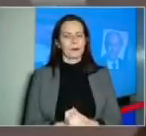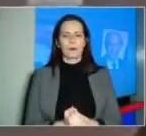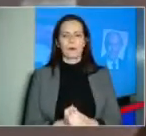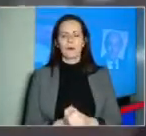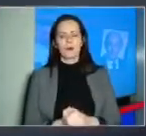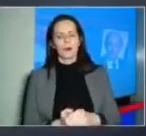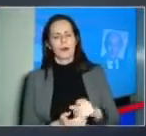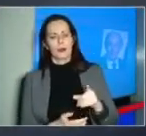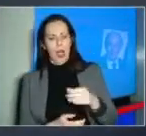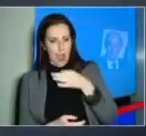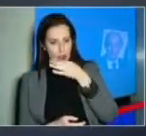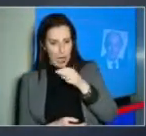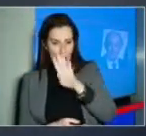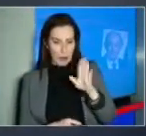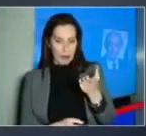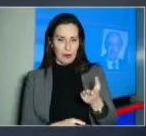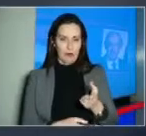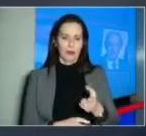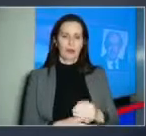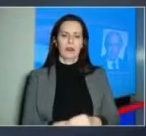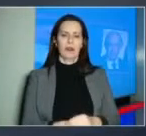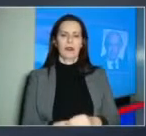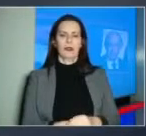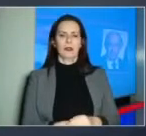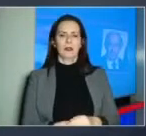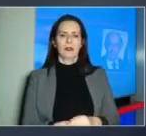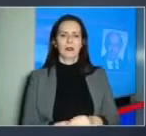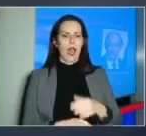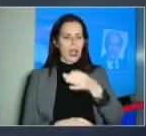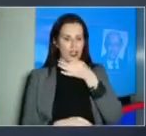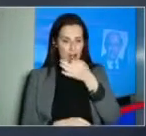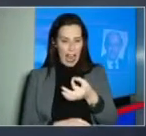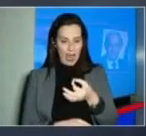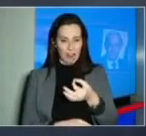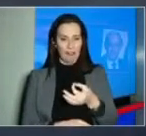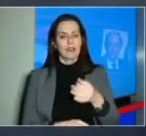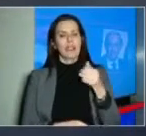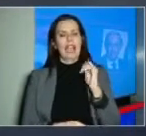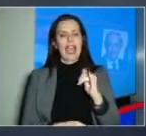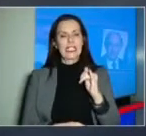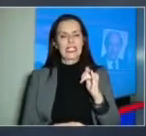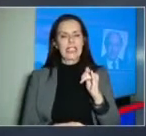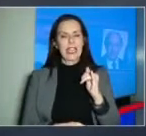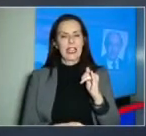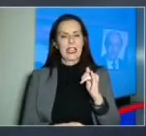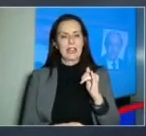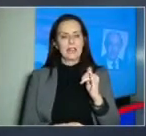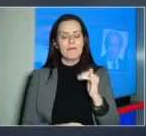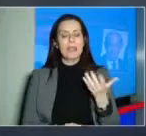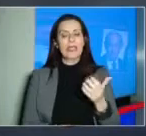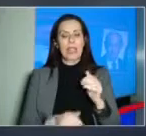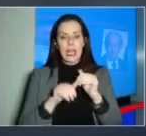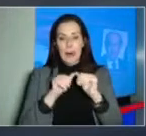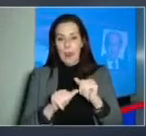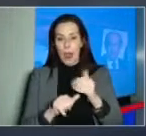אם נתניהו ירצה את זה, כן. אחד, השאלה, איזה קולות של כחלון נשארו לו?